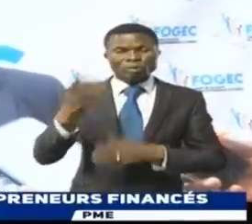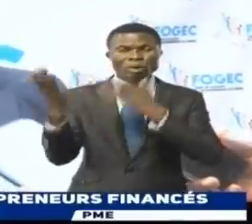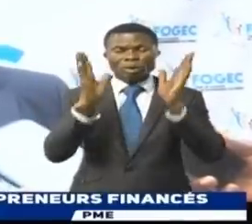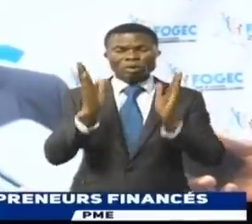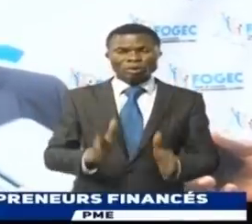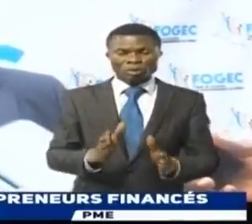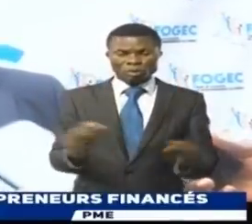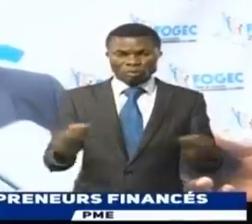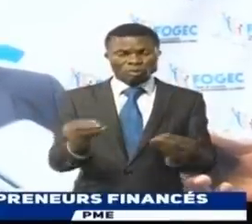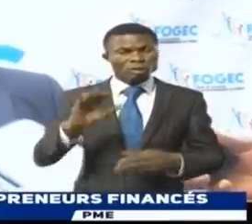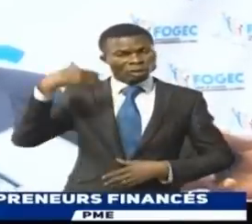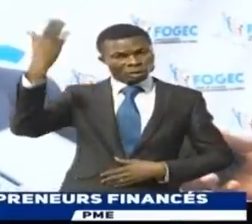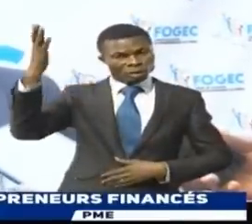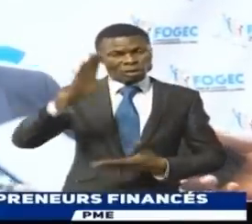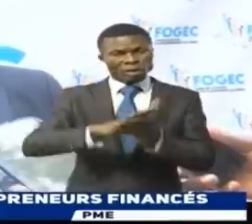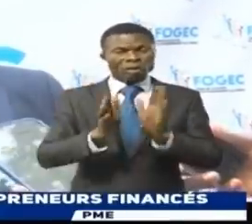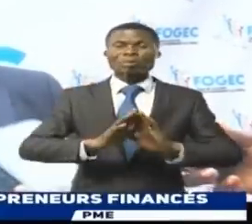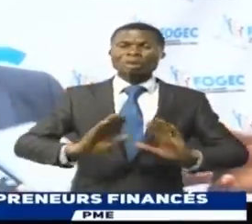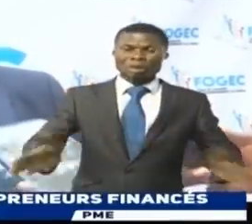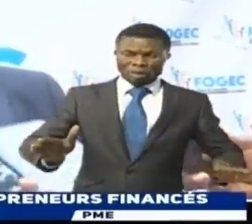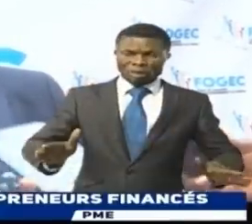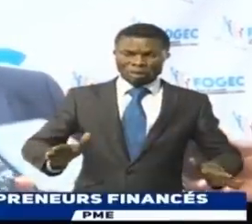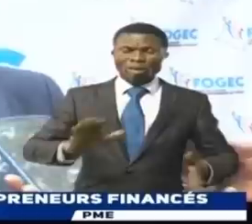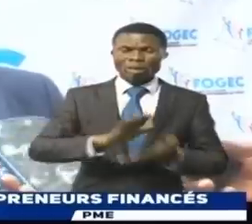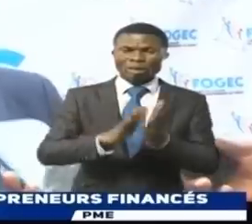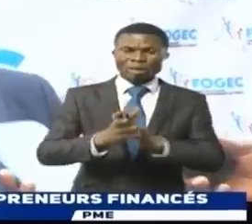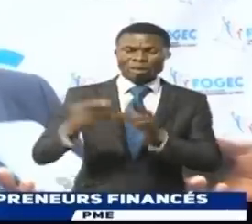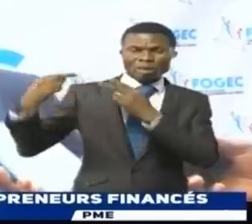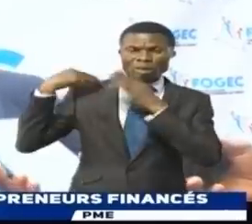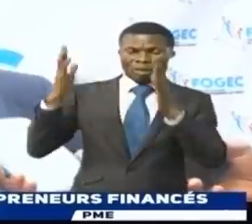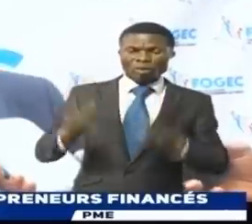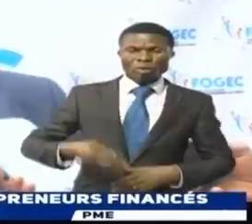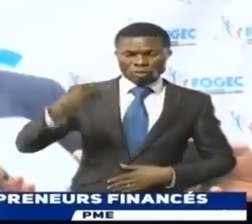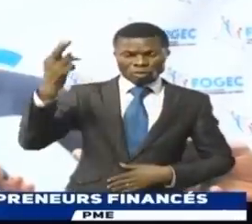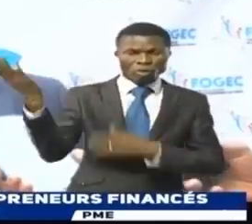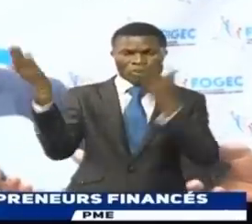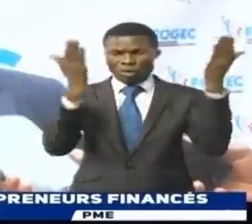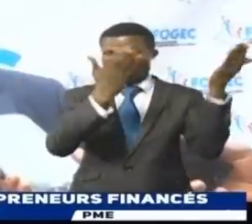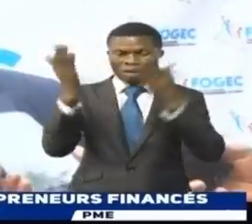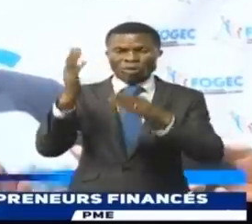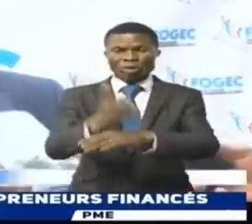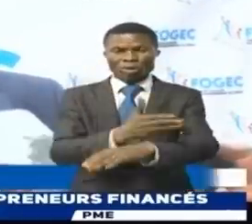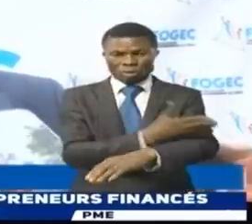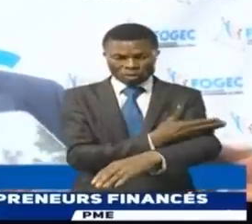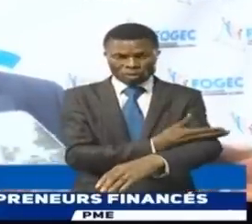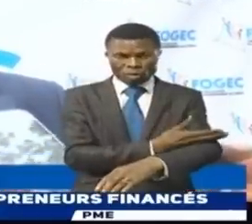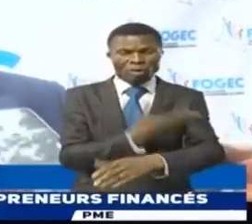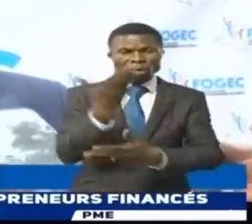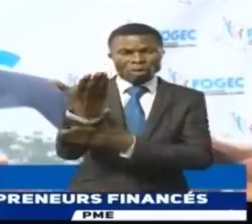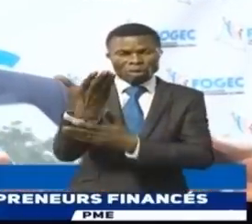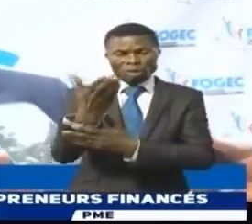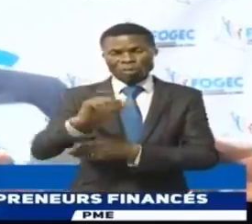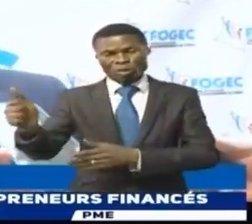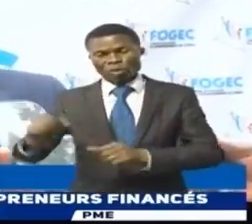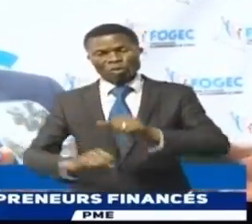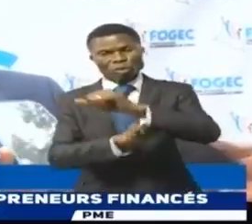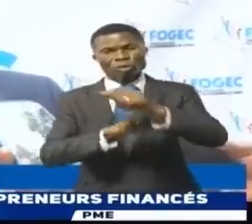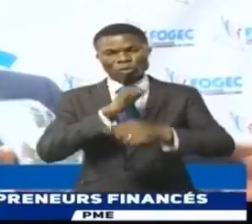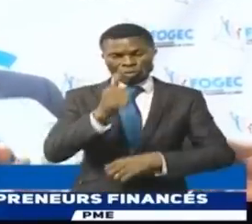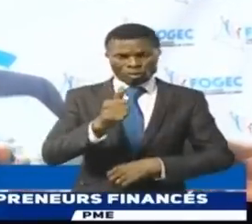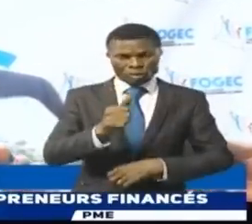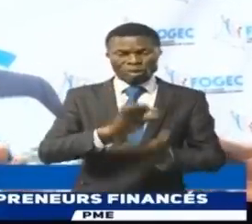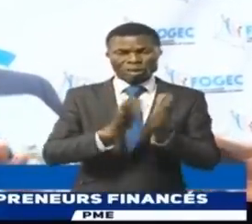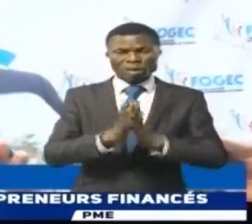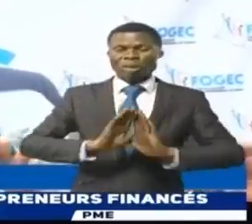de sorte que demain ils soient performants, que leur business progresse et qu'ils n'aient plus besoin de FOGEC parce qu'ils